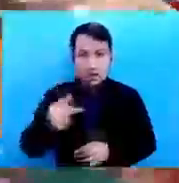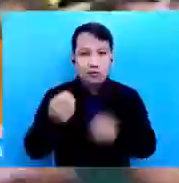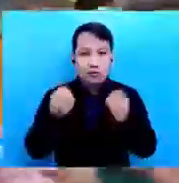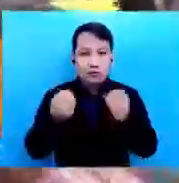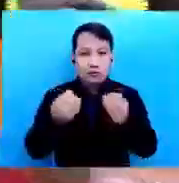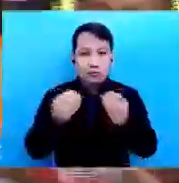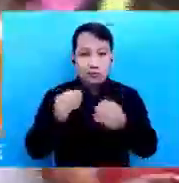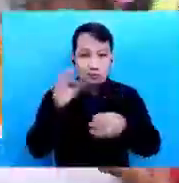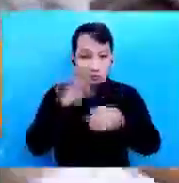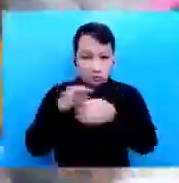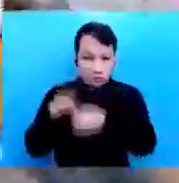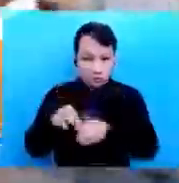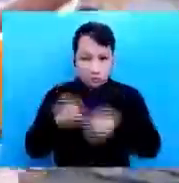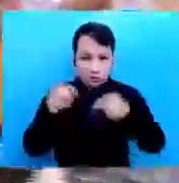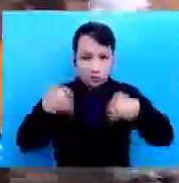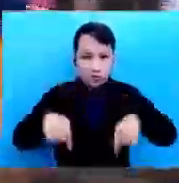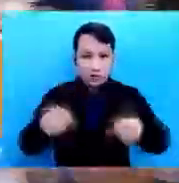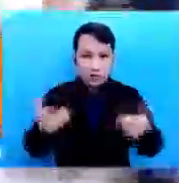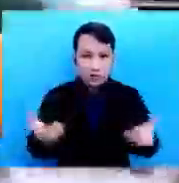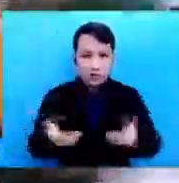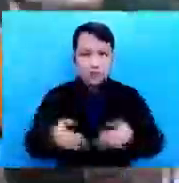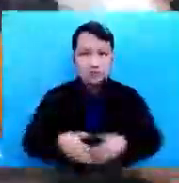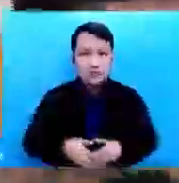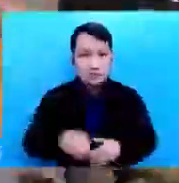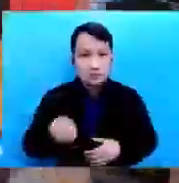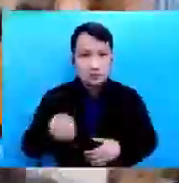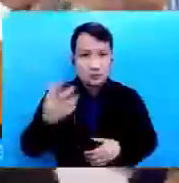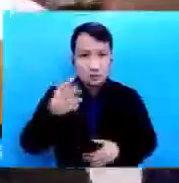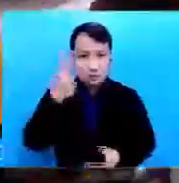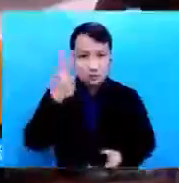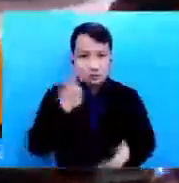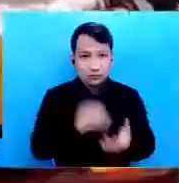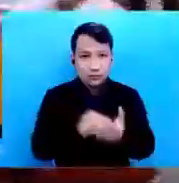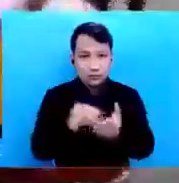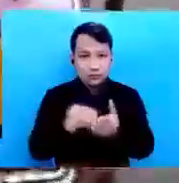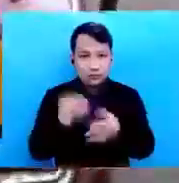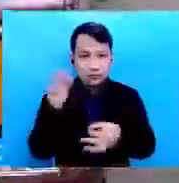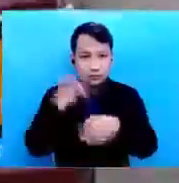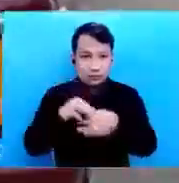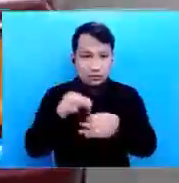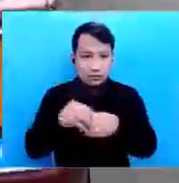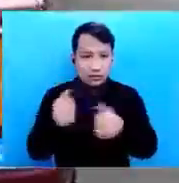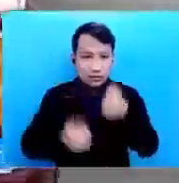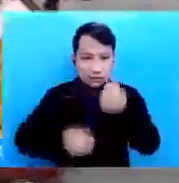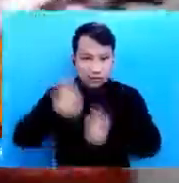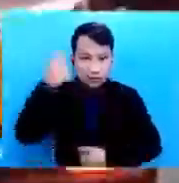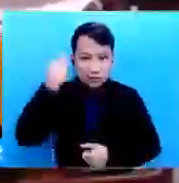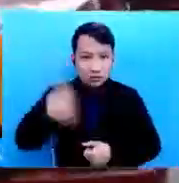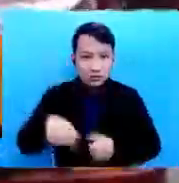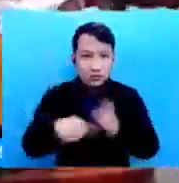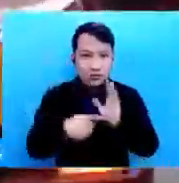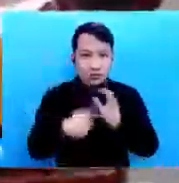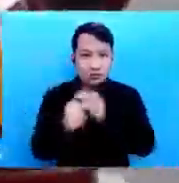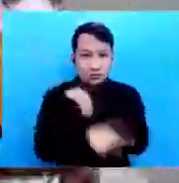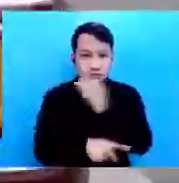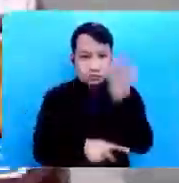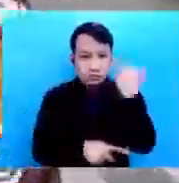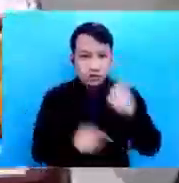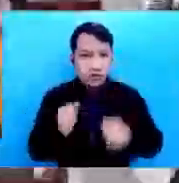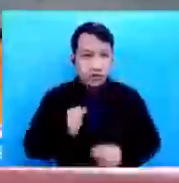pinakamalaking bilang ng botante sa bansa na may higit 2 milyong botante. Nanalo rin si Marcos Jr. sa probinsya noong tumakbo ito